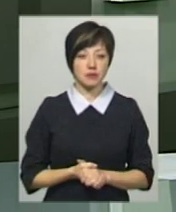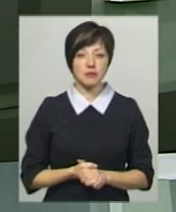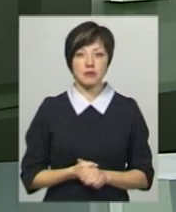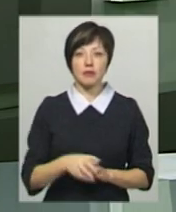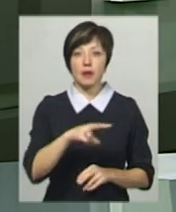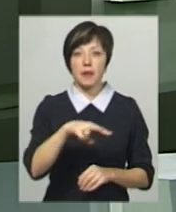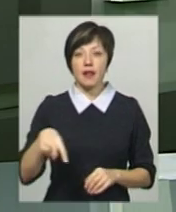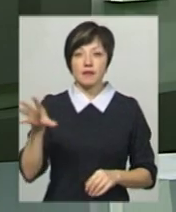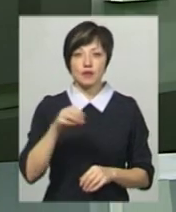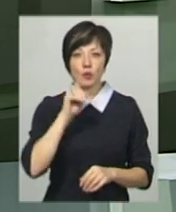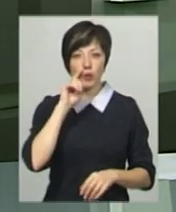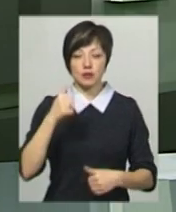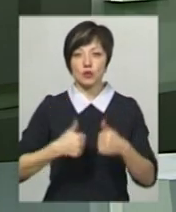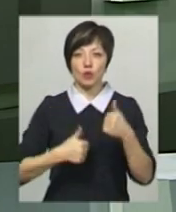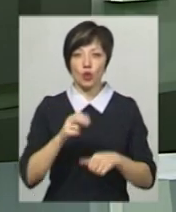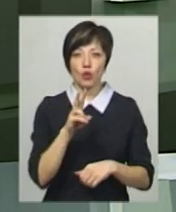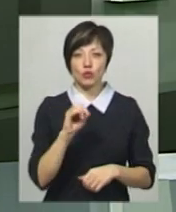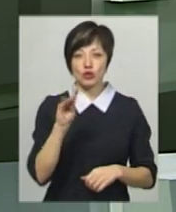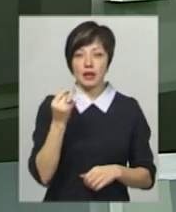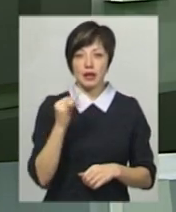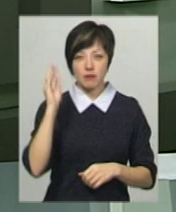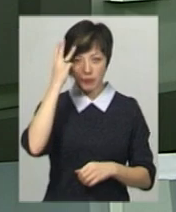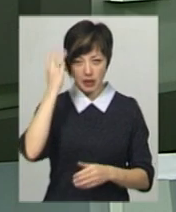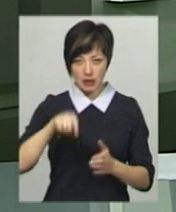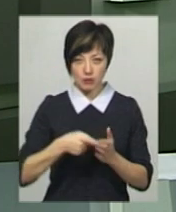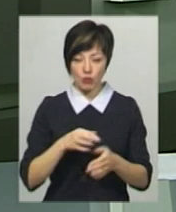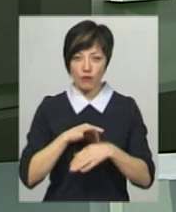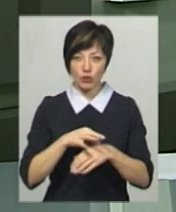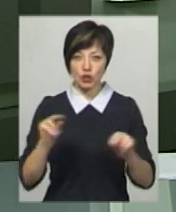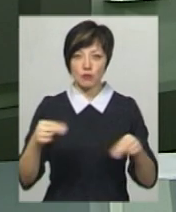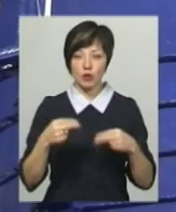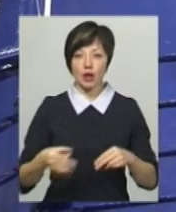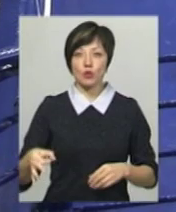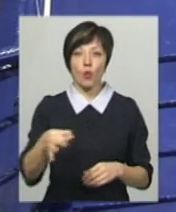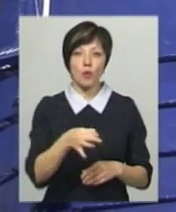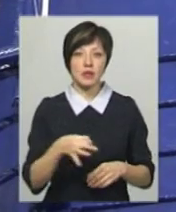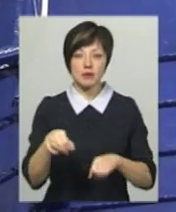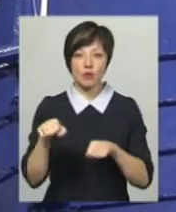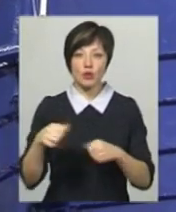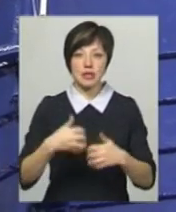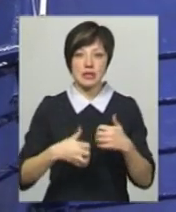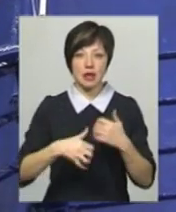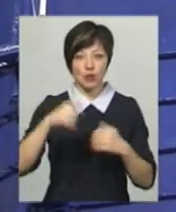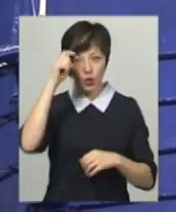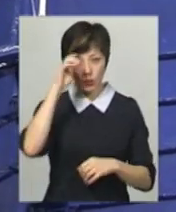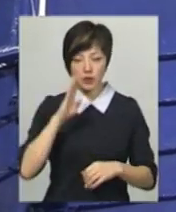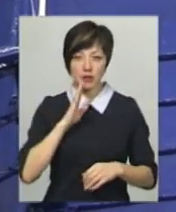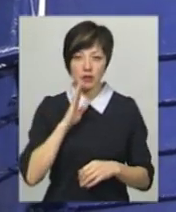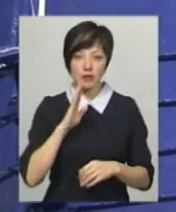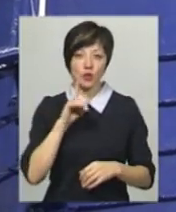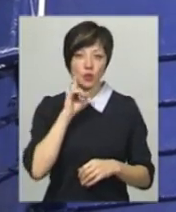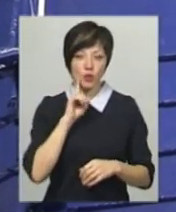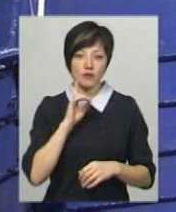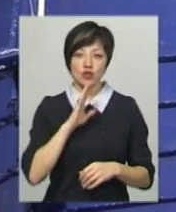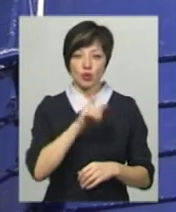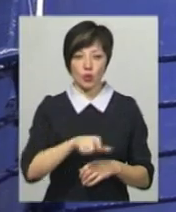Паралельно з українським турніром Кужельного в Хмельницькому проводили чемпіонат області з боксу серед юнаків, юніорів та